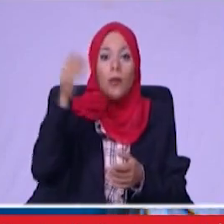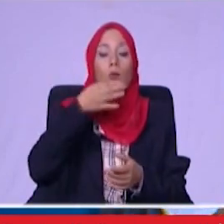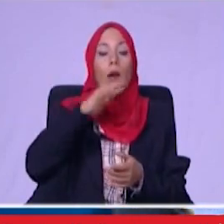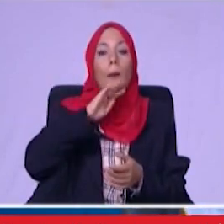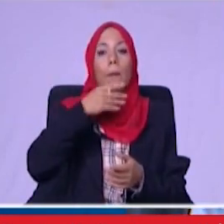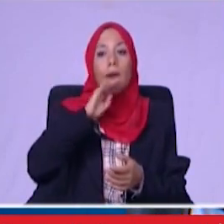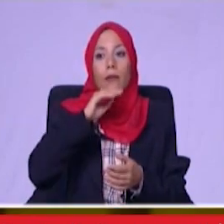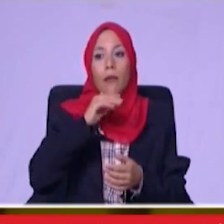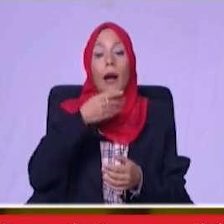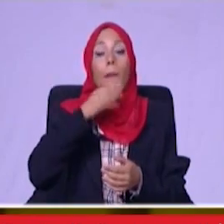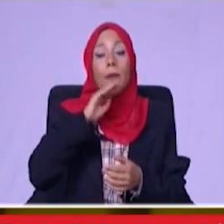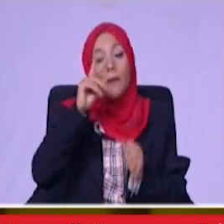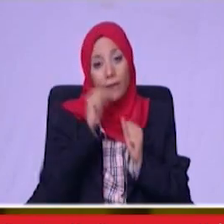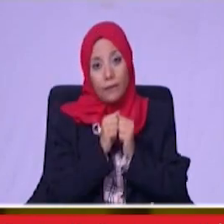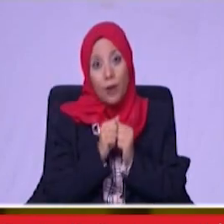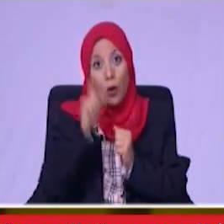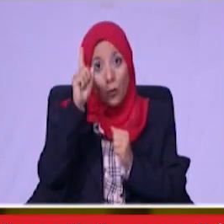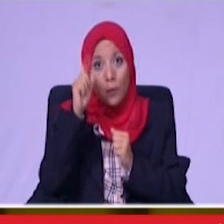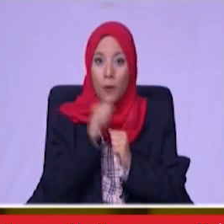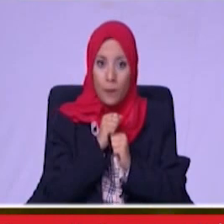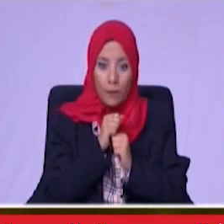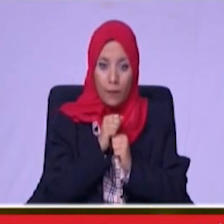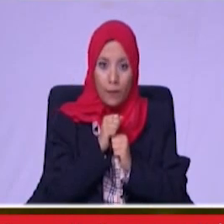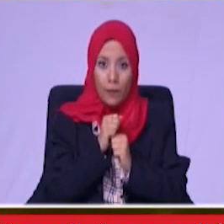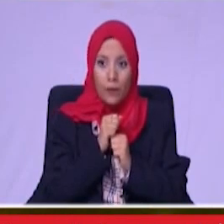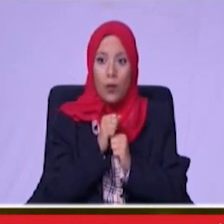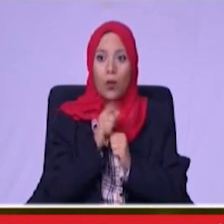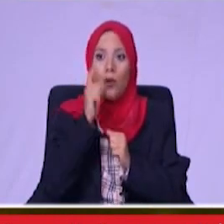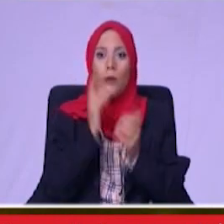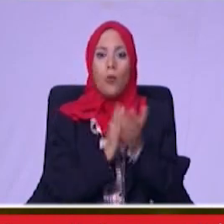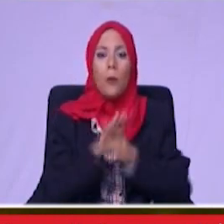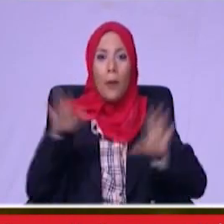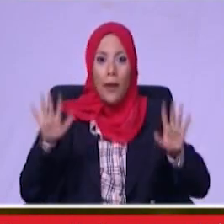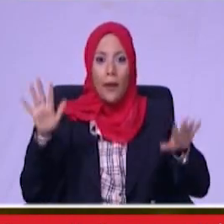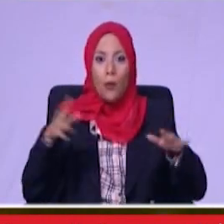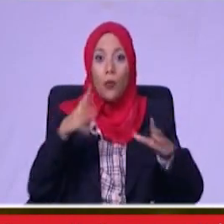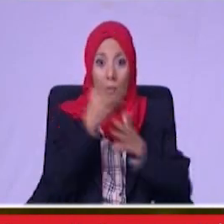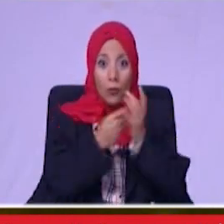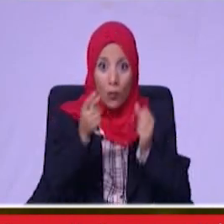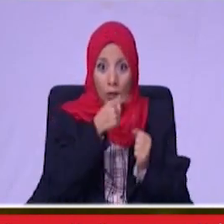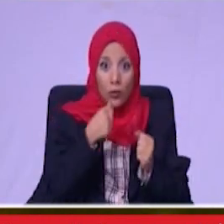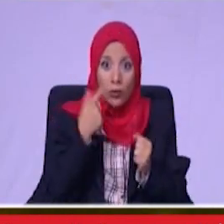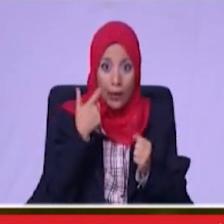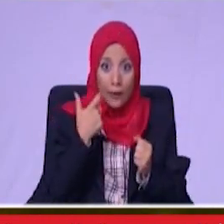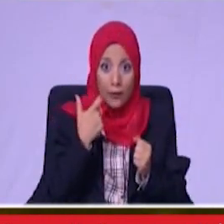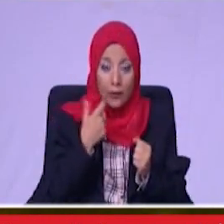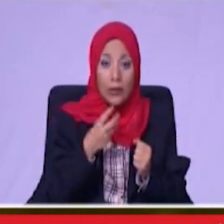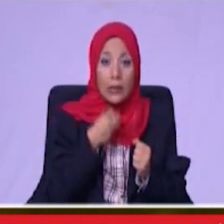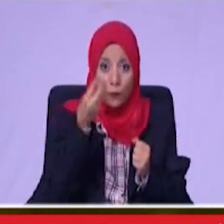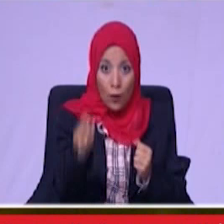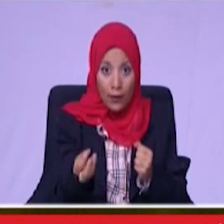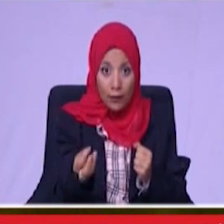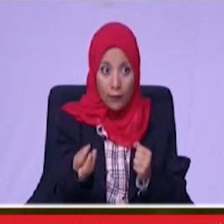قصر يا دكتور الله يبارك في عمرك لانه ربنا يقول للملايكه قبضتهم ولد عبدي قبضتهم ثمره فؤاده